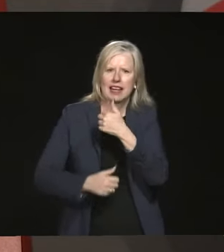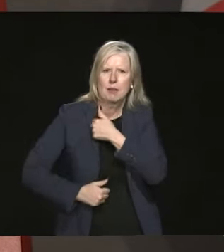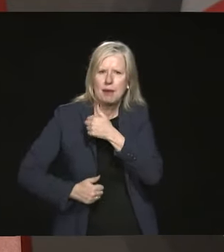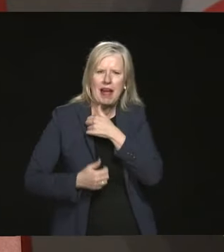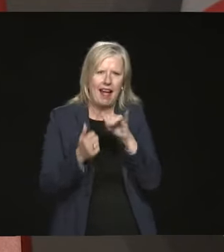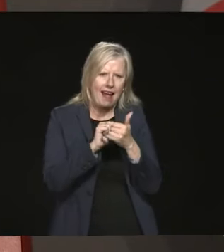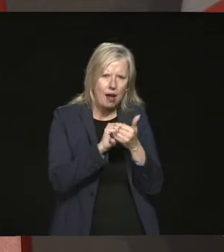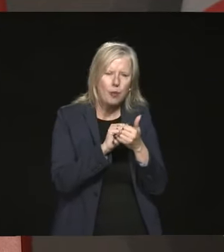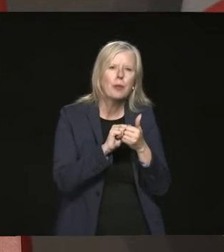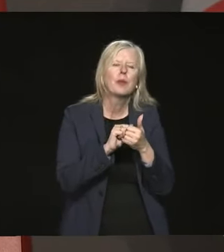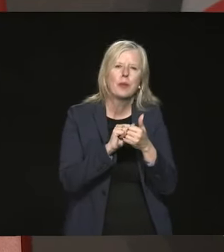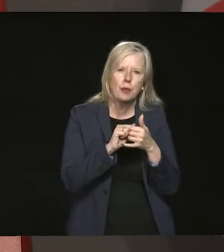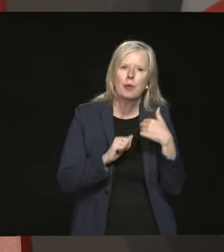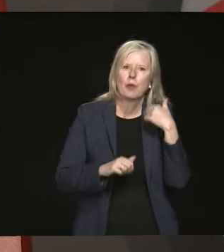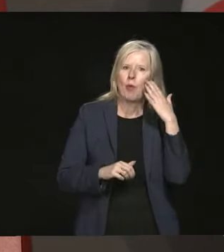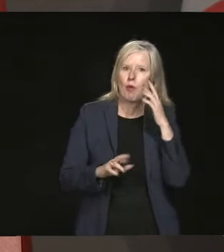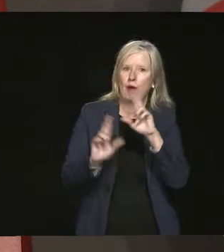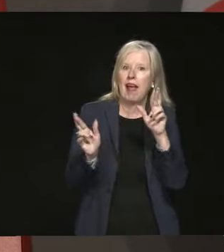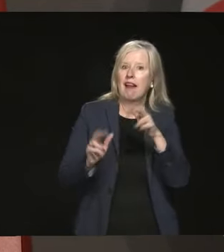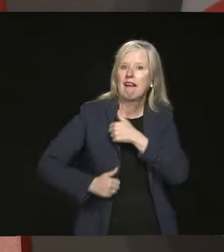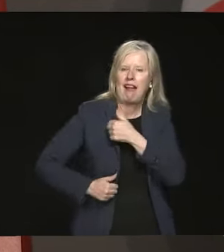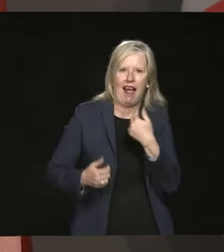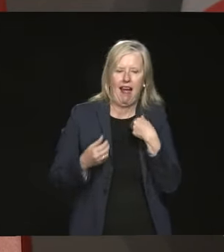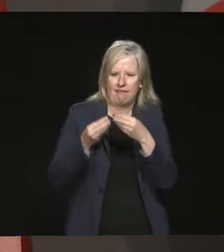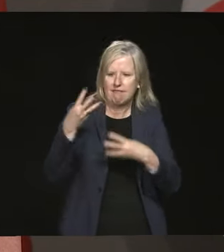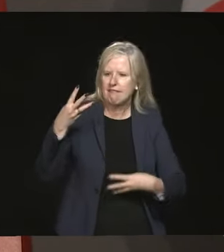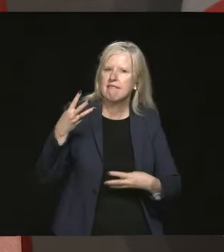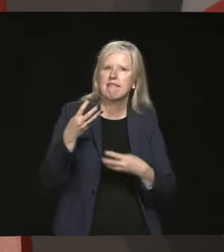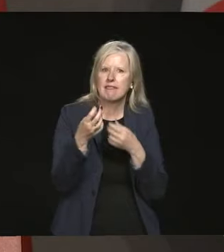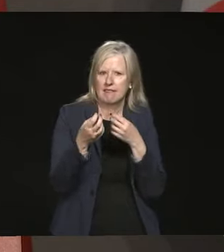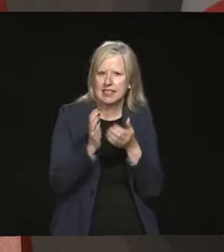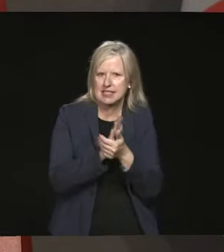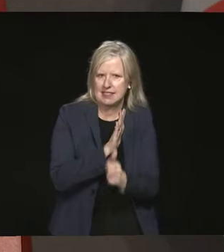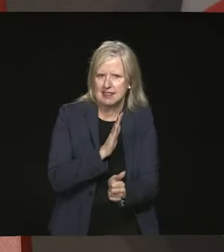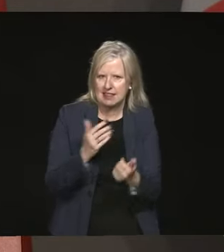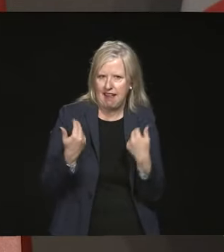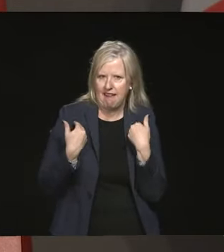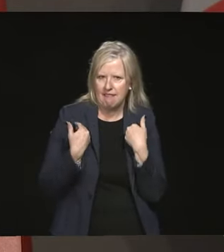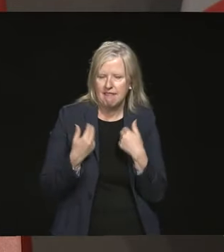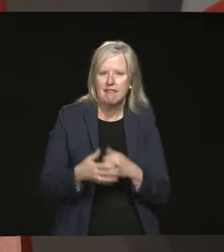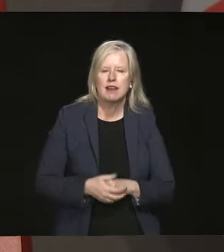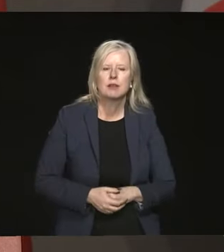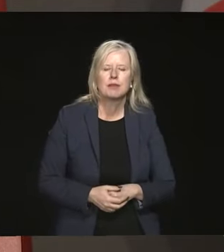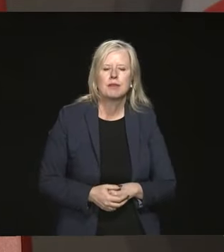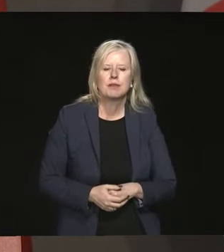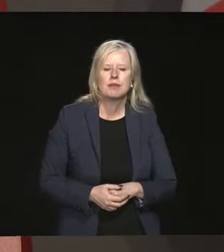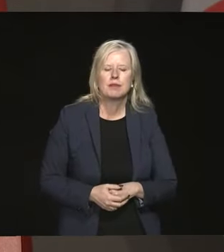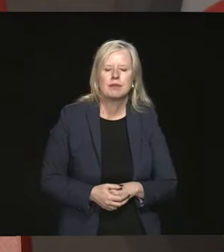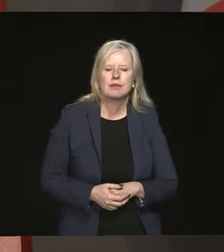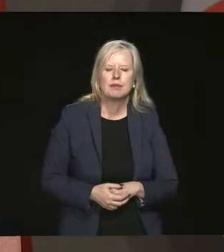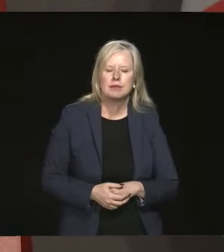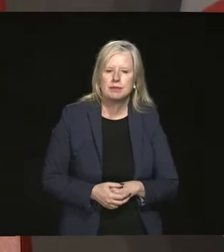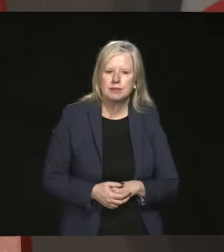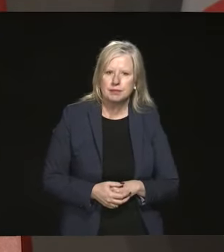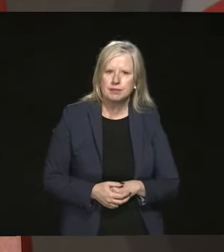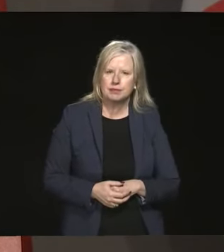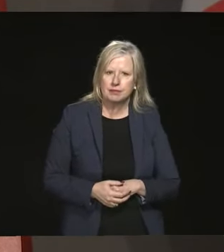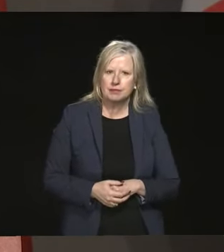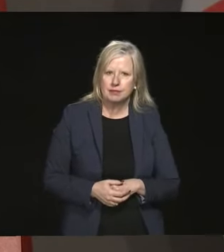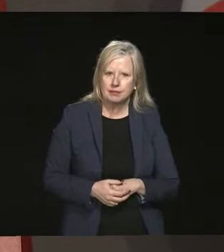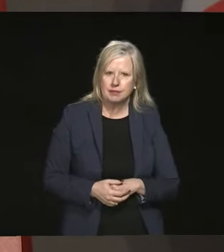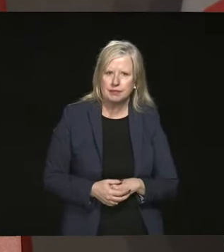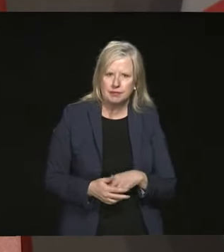des capacités multiple d'appui skills. multiples. Et donc, ce qu'il faut faire, comme on le disait il n'y a pas longtemps, As we were c'est que saying, ces compétences it's important s'inscrivent to dans un match esprit de